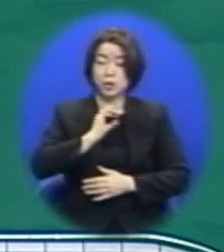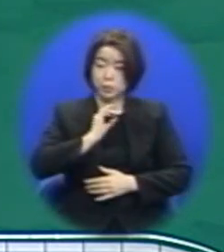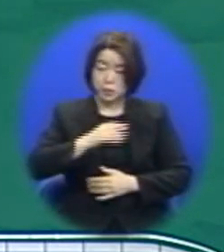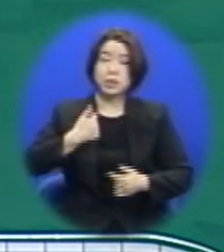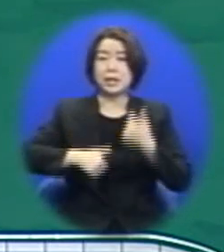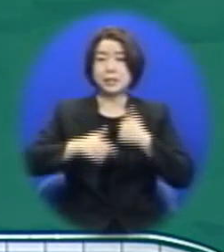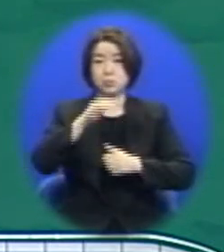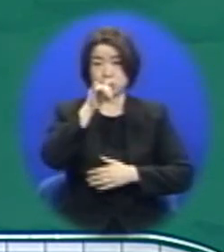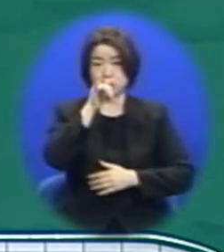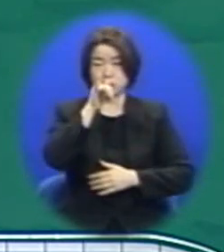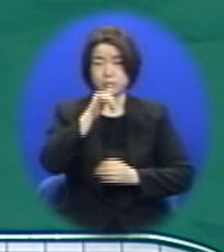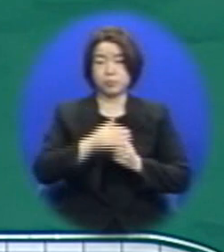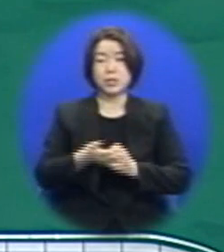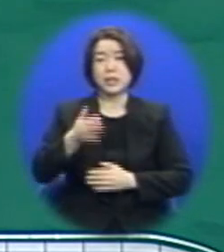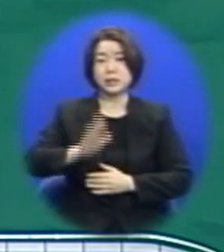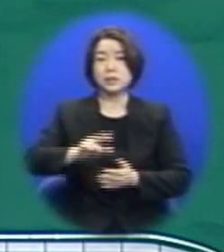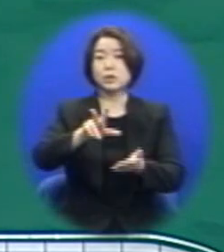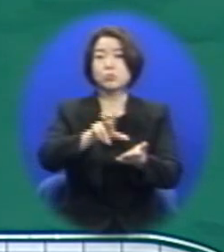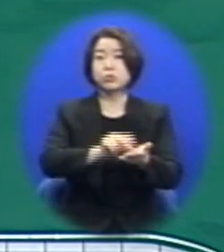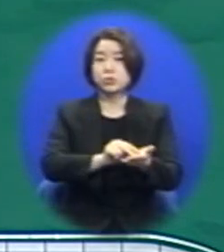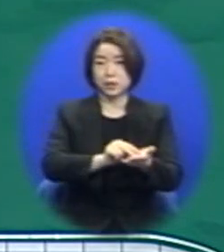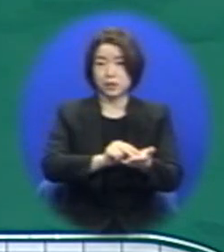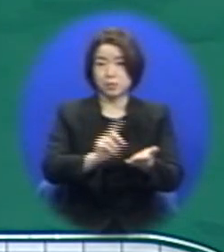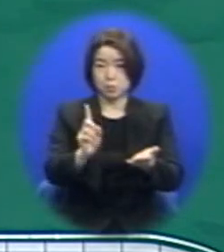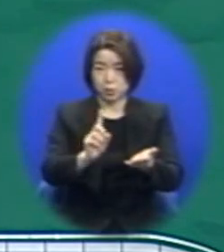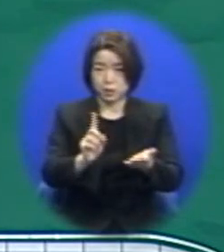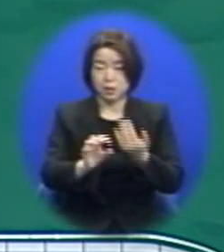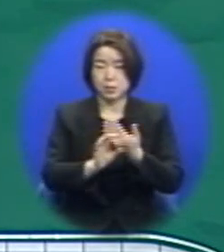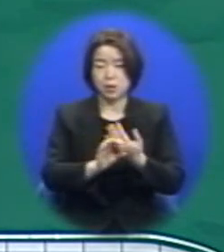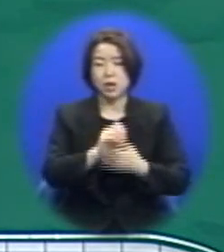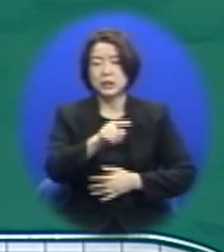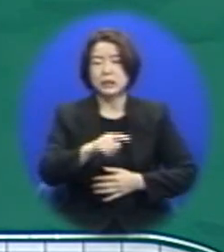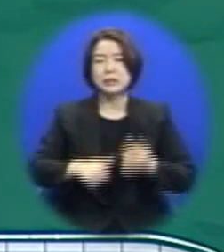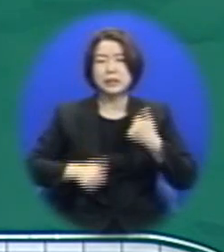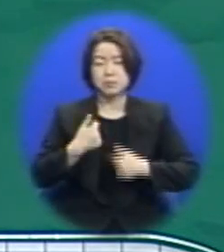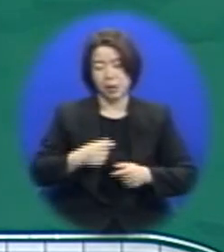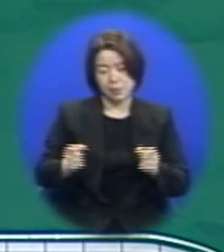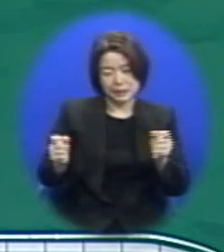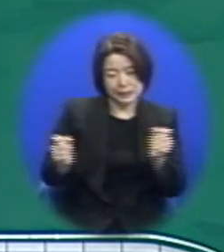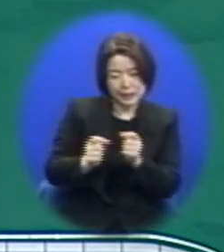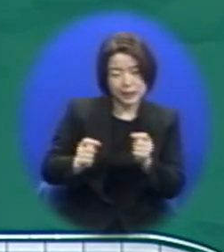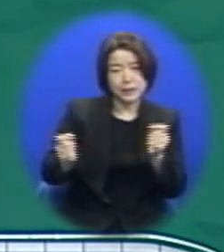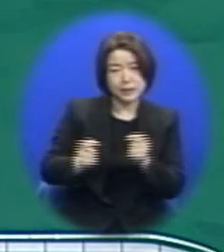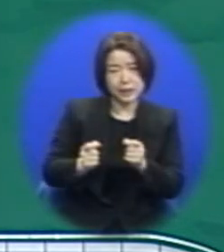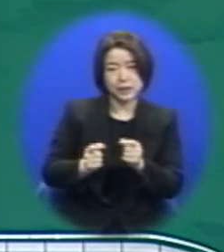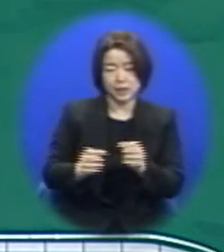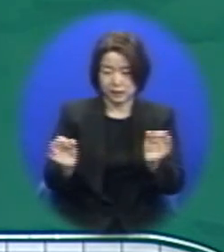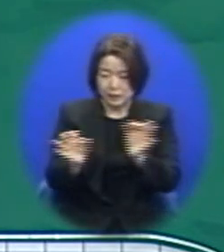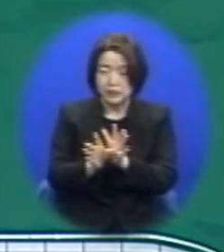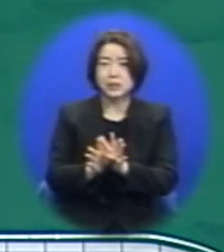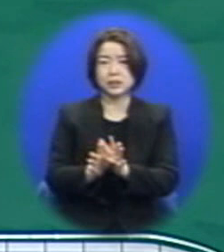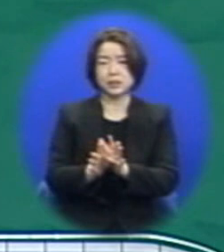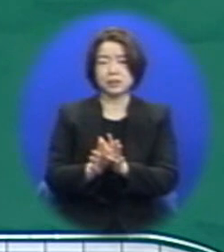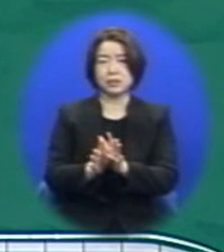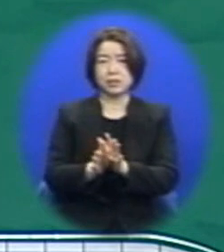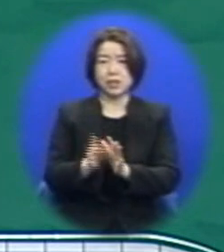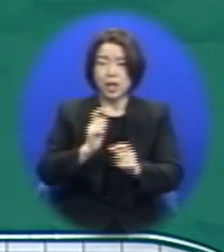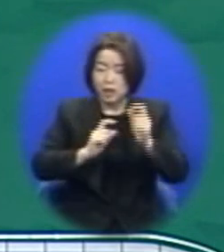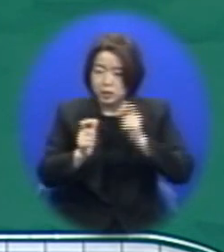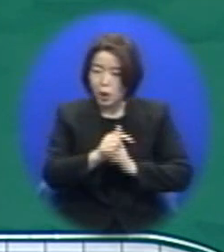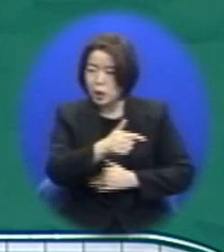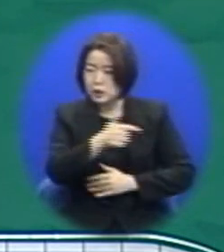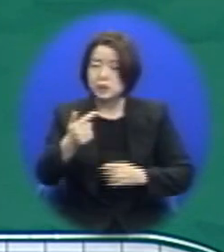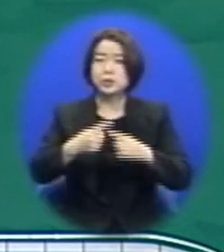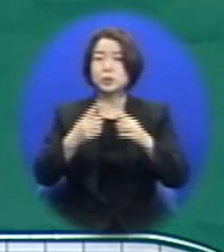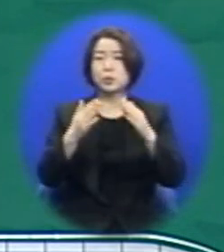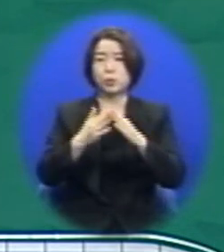기쁨이었는데 문제는 그 기쁨이 워낙 짧게 지나간다는 겁니다. 항상 더 큰 교회가